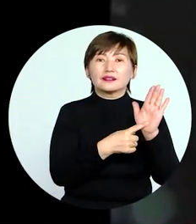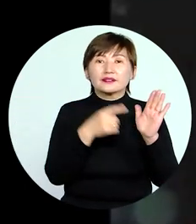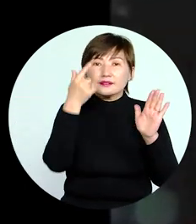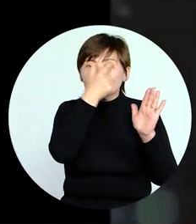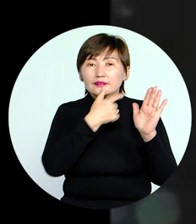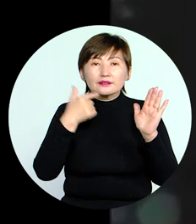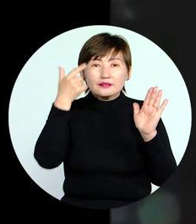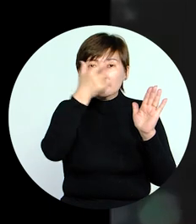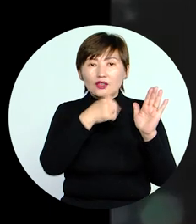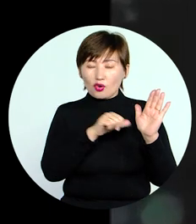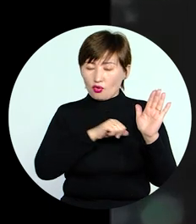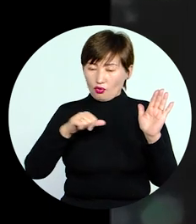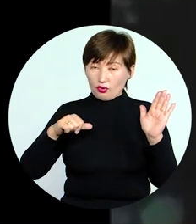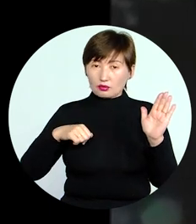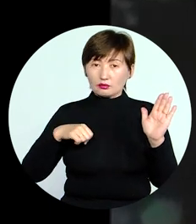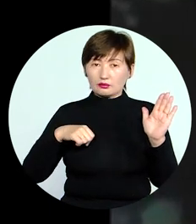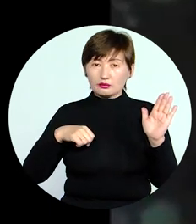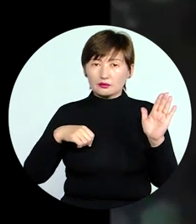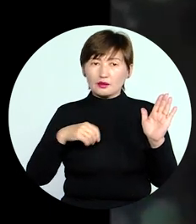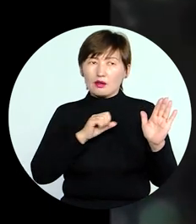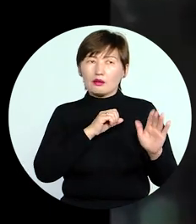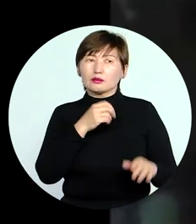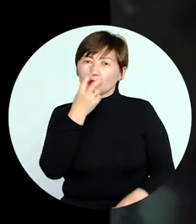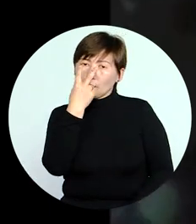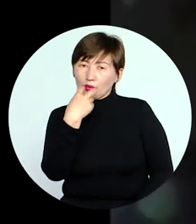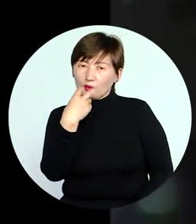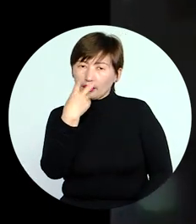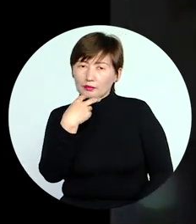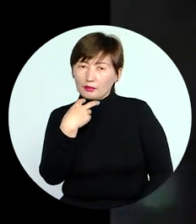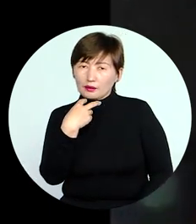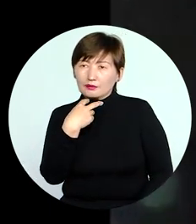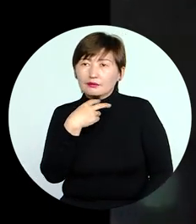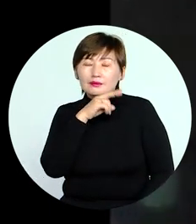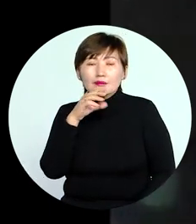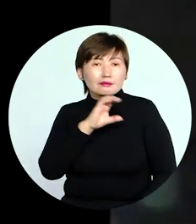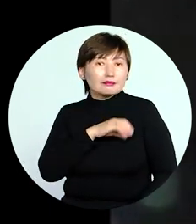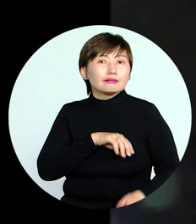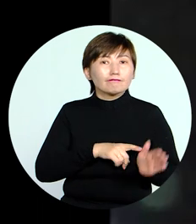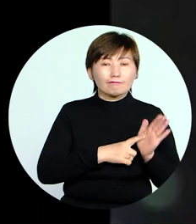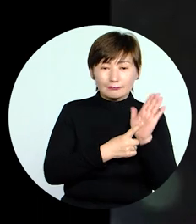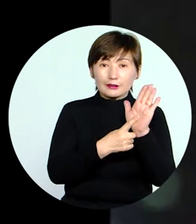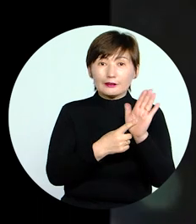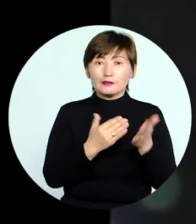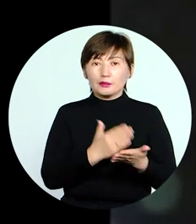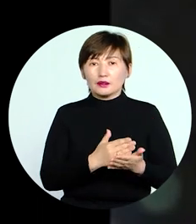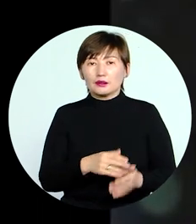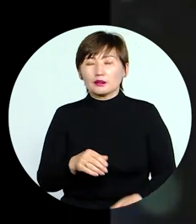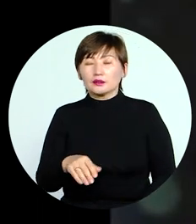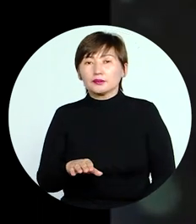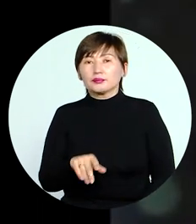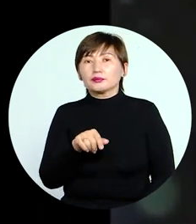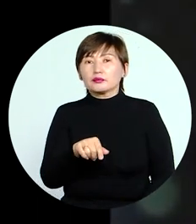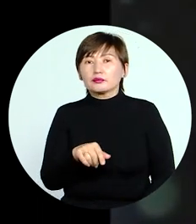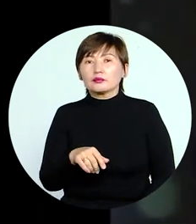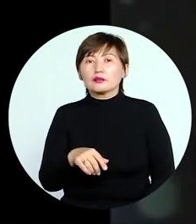энэ дууг өөрт нь тийм ойлж одоо илэрхийлэх тэр процессыг бол гаргаж байна. Өөрөөр энэ хүүхдийг одоо чи энэ